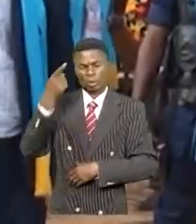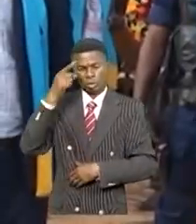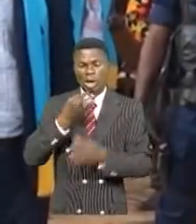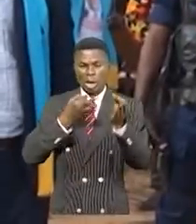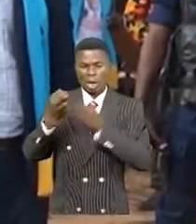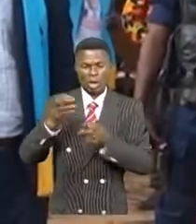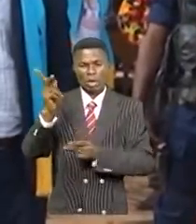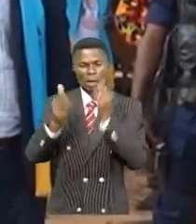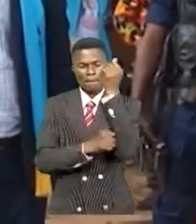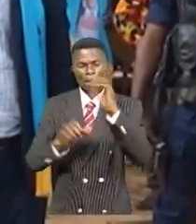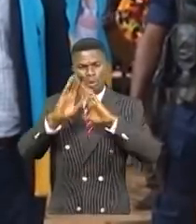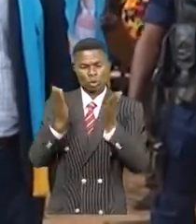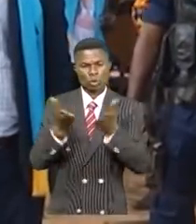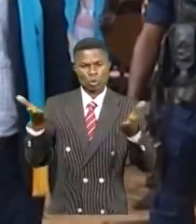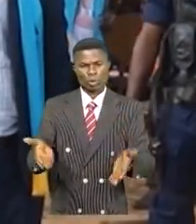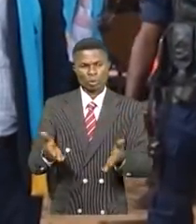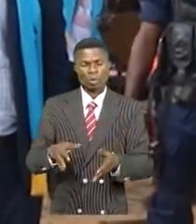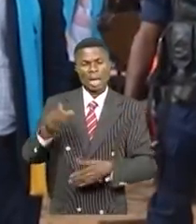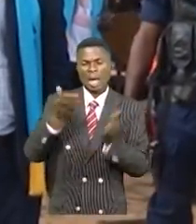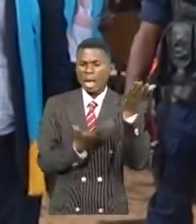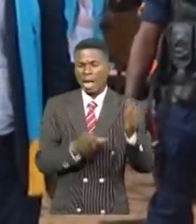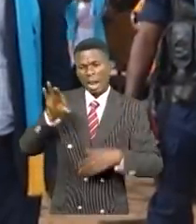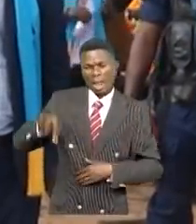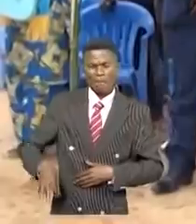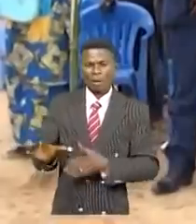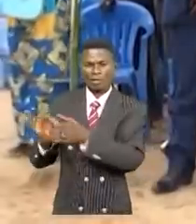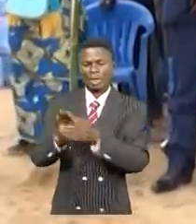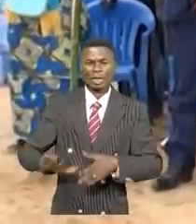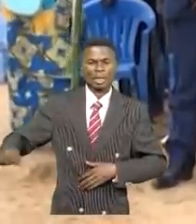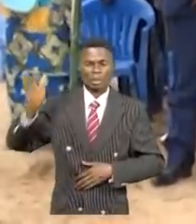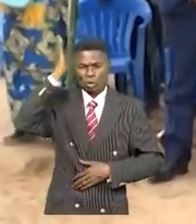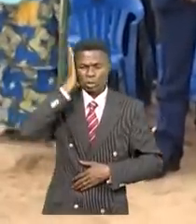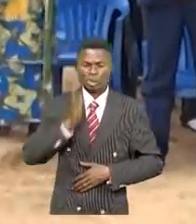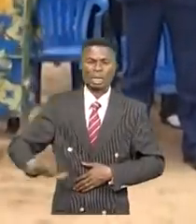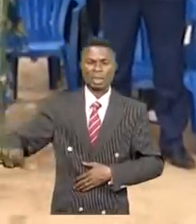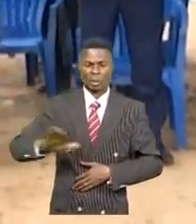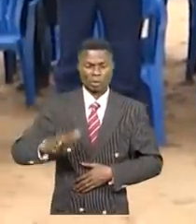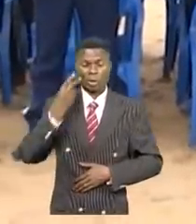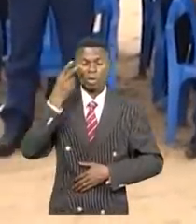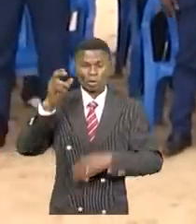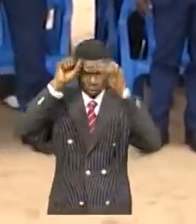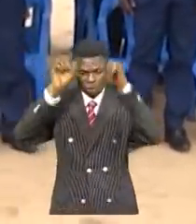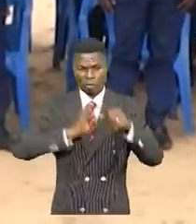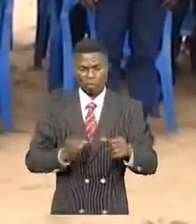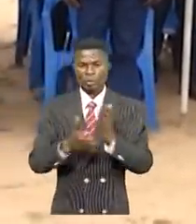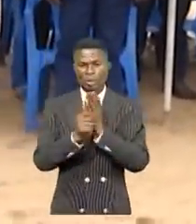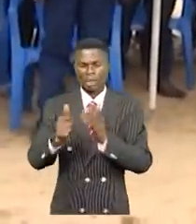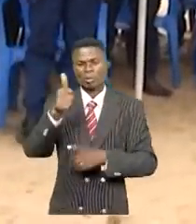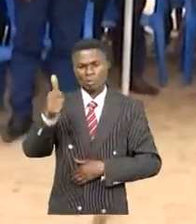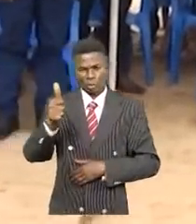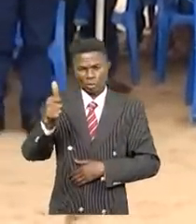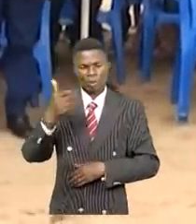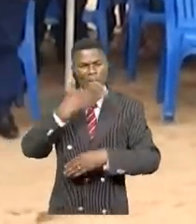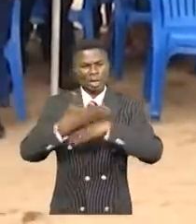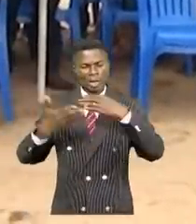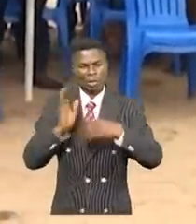expliquer à la population présente le bien fondé de l'union sacrée de la nation. Vision du chef de l'État qu'il a qualifié de positive et